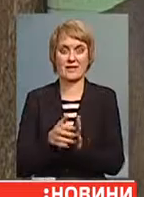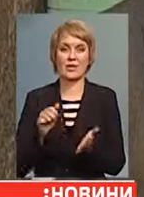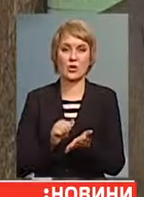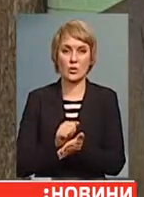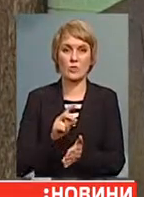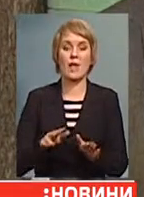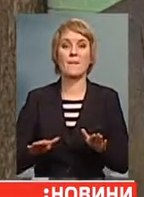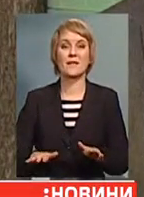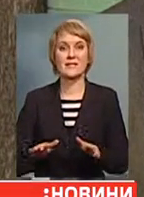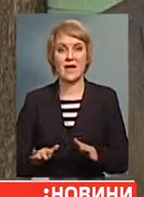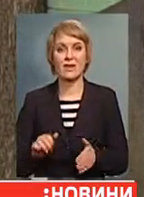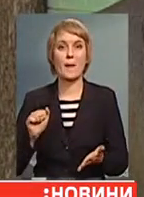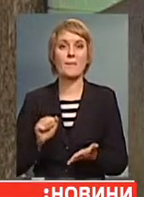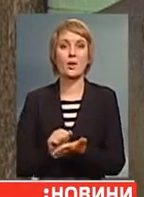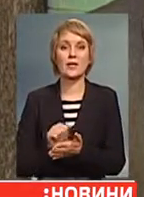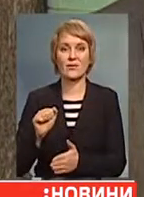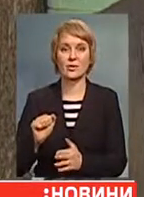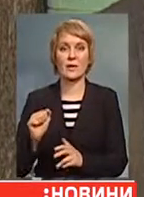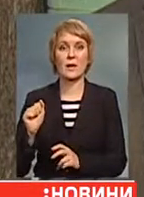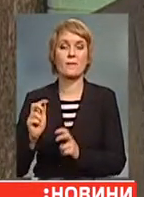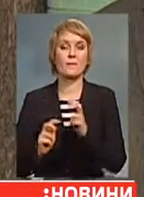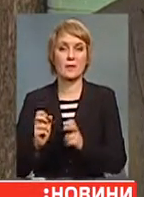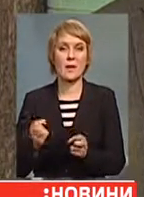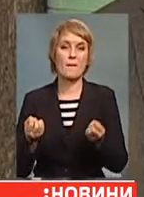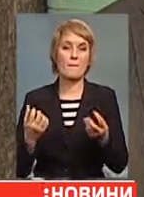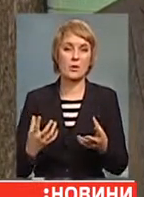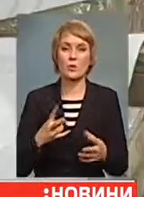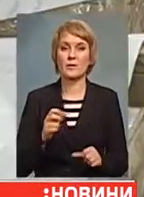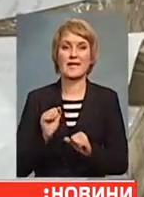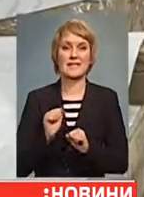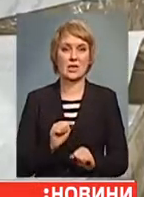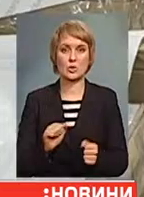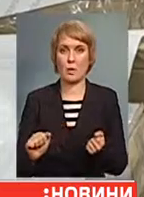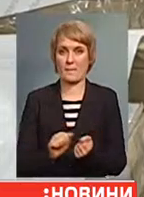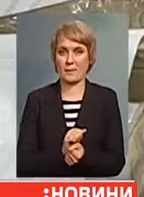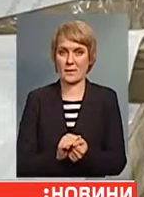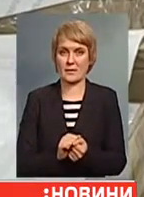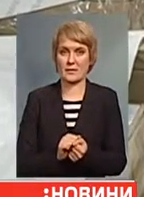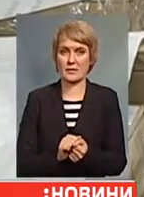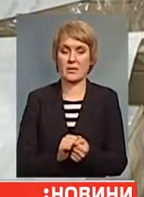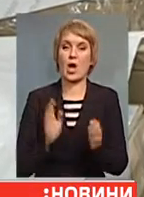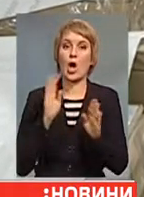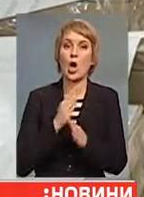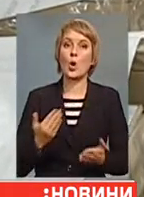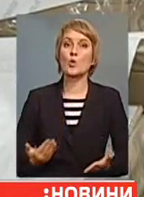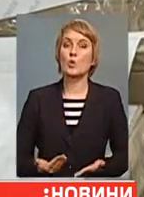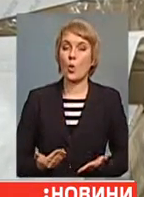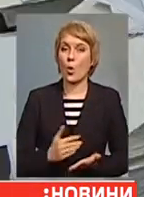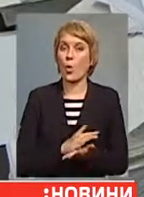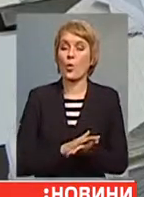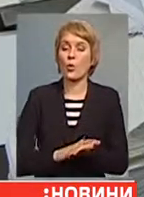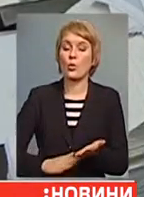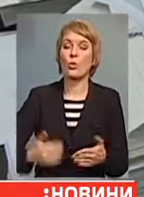на місцевих поліграфічних підприємствах, на простому і незахищеному папері. Долю вже надрукованих бюлетенів для виборів